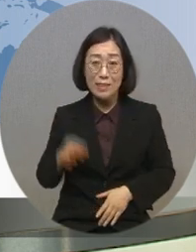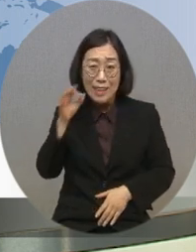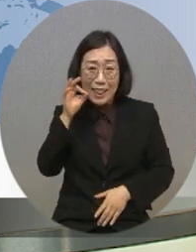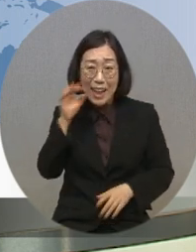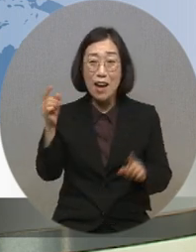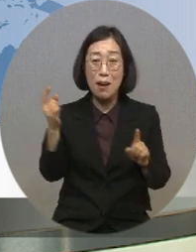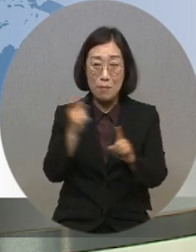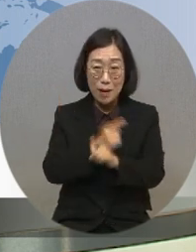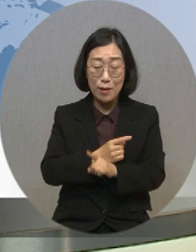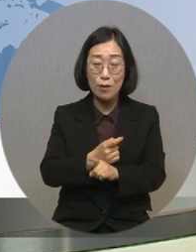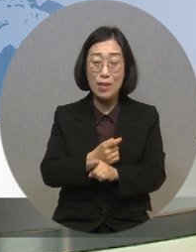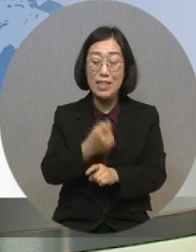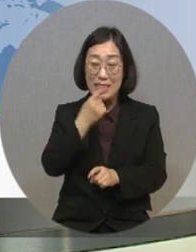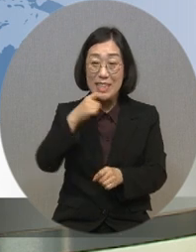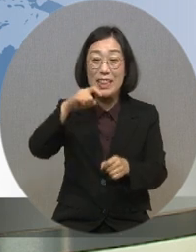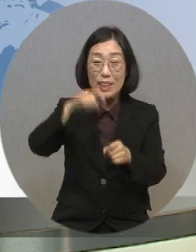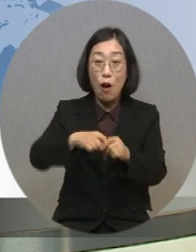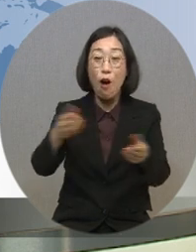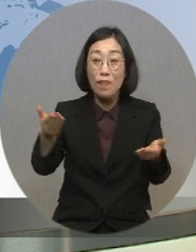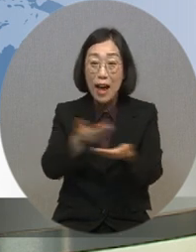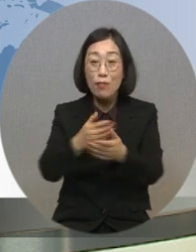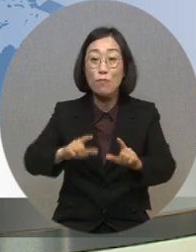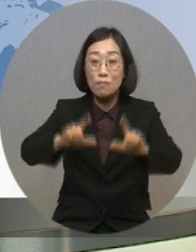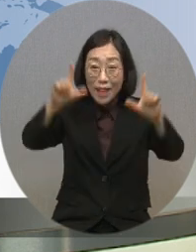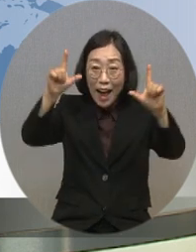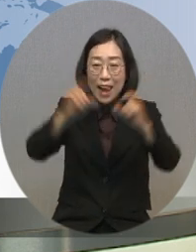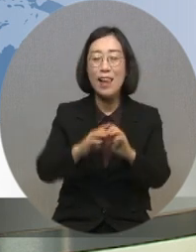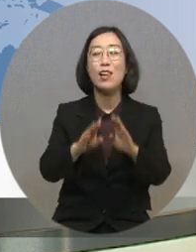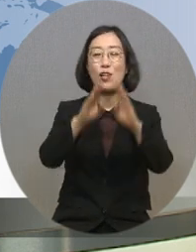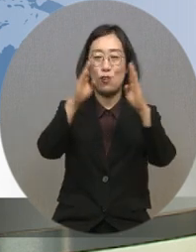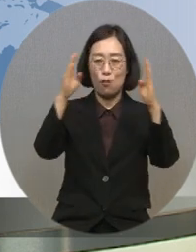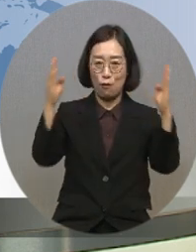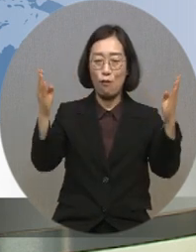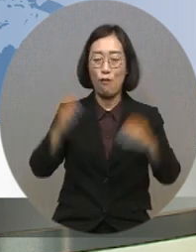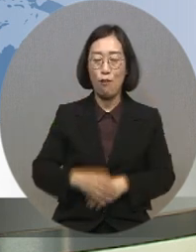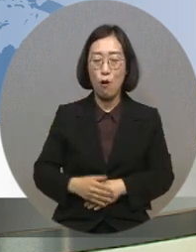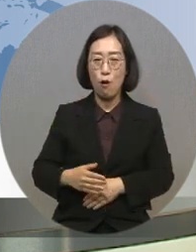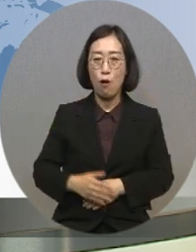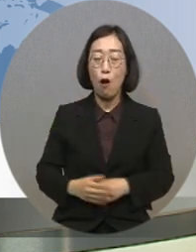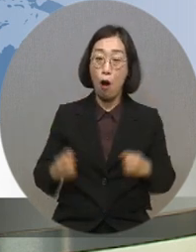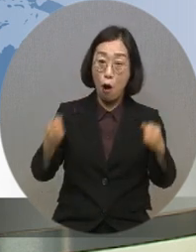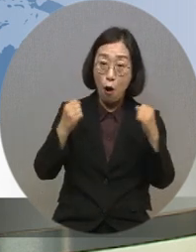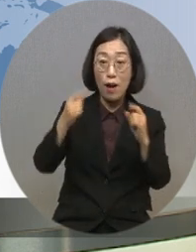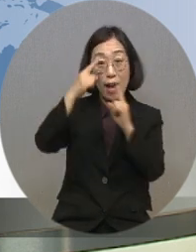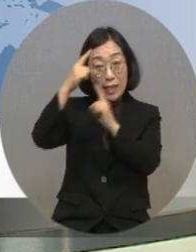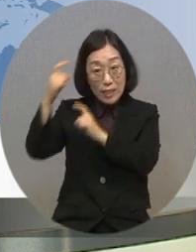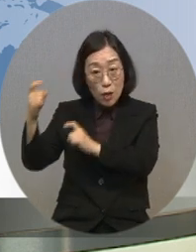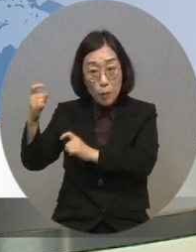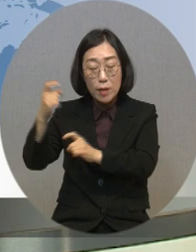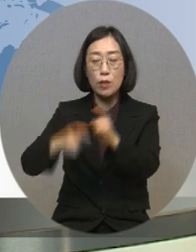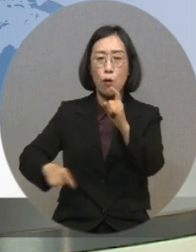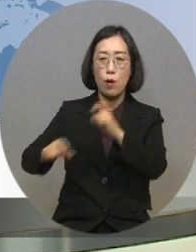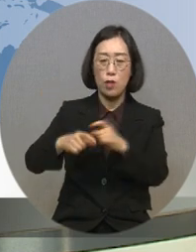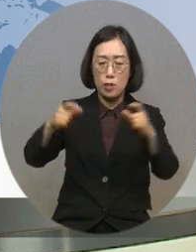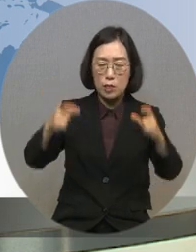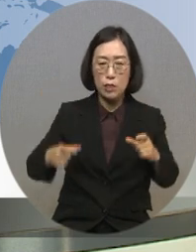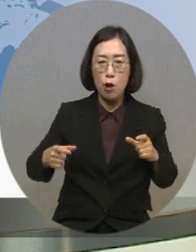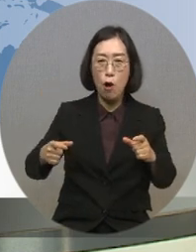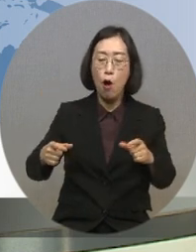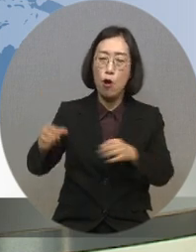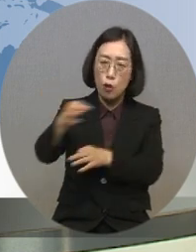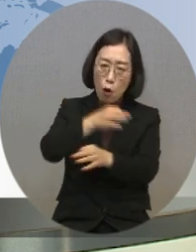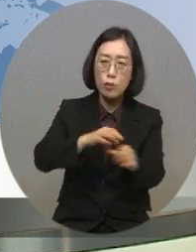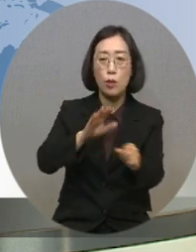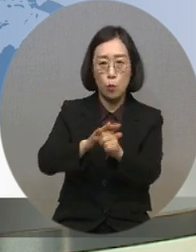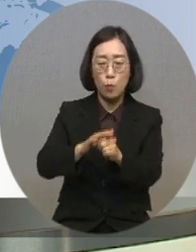백설기를 주고받자는 의미에 백설기 데이 행사를 열었는데요. 건강한 기념일 챙기기뿐만 아니라 지역 경쟁력을